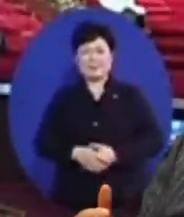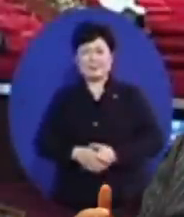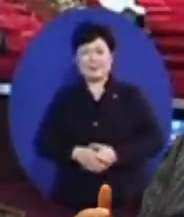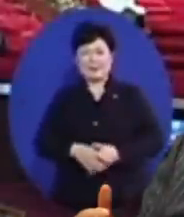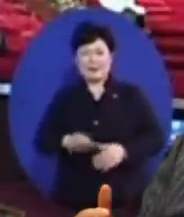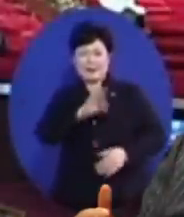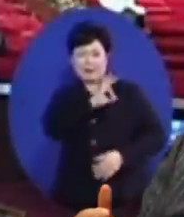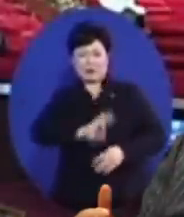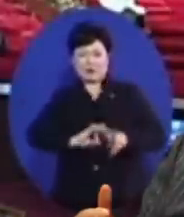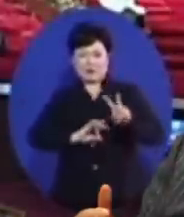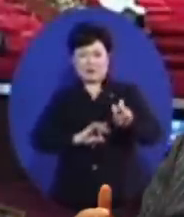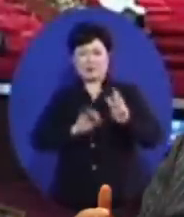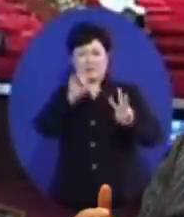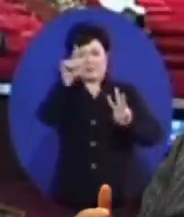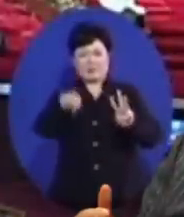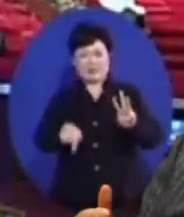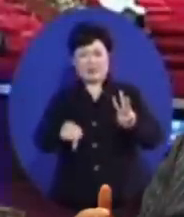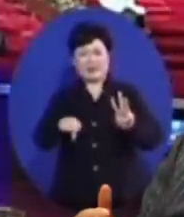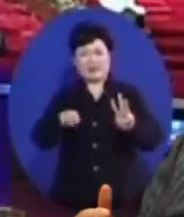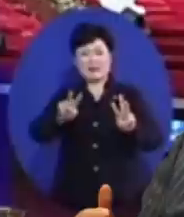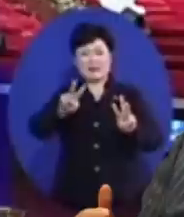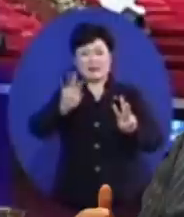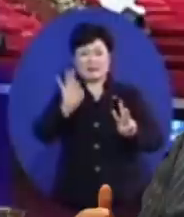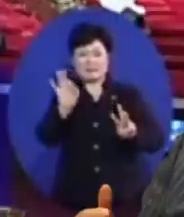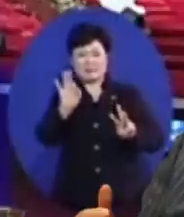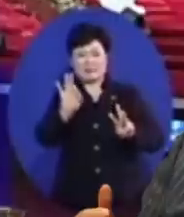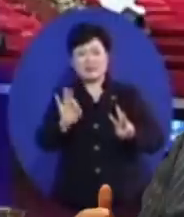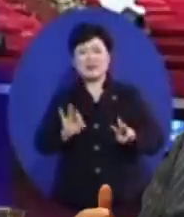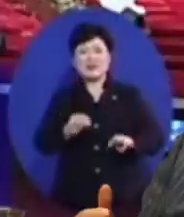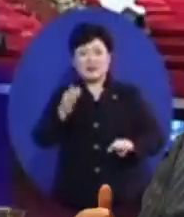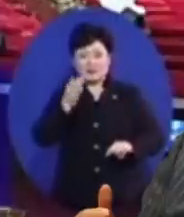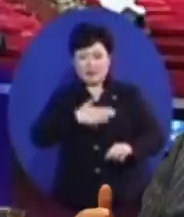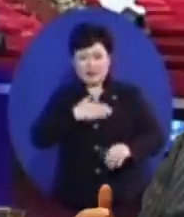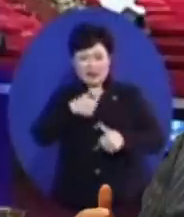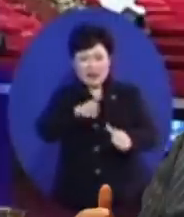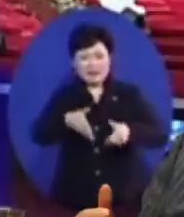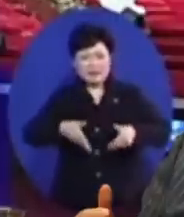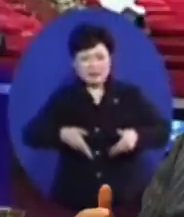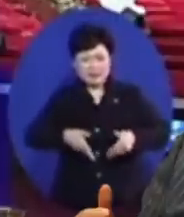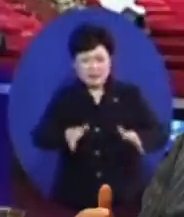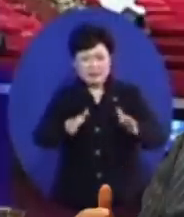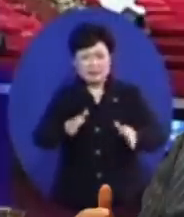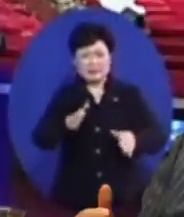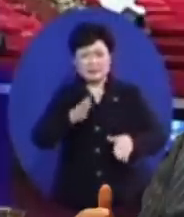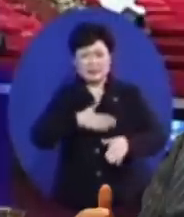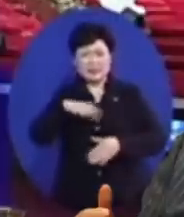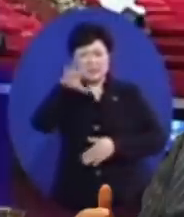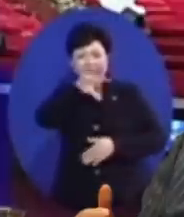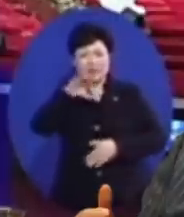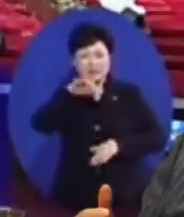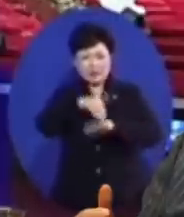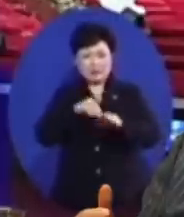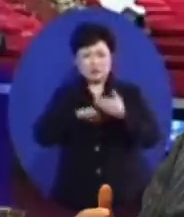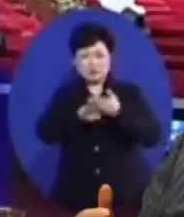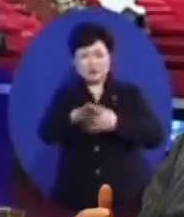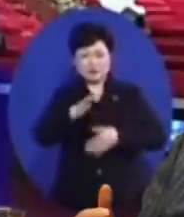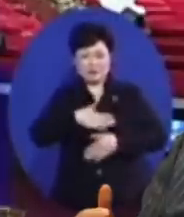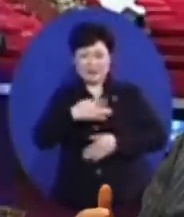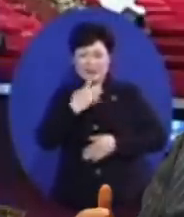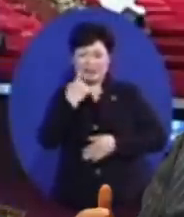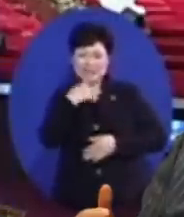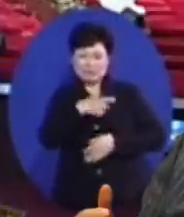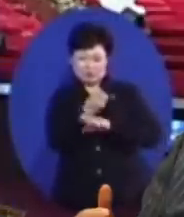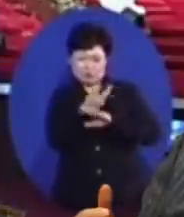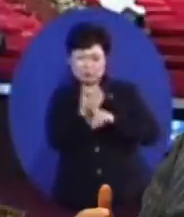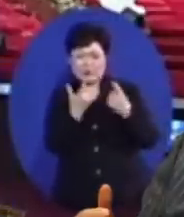욥기 23장 10절에 내가 가는 길을 그가 아시나니 그가 나를 단련하신 후에는 내가 순금같이 되어 나오리라.